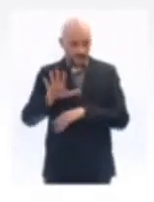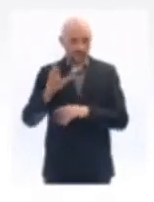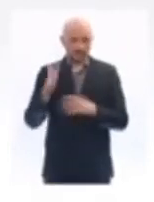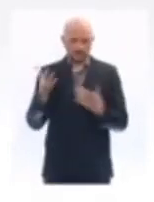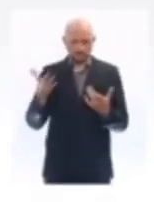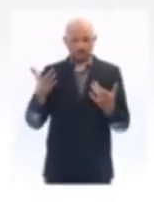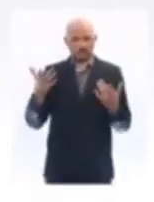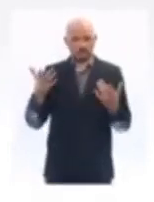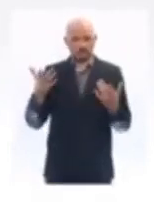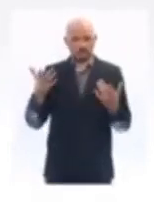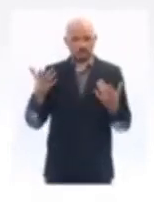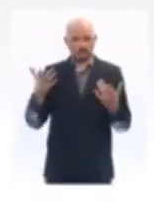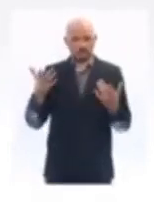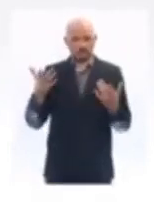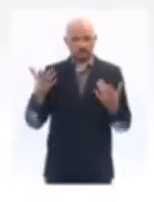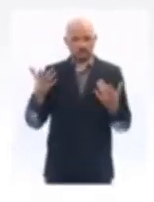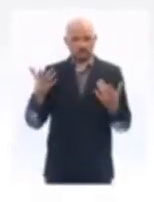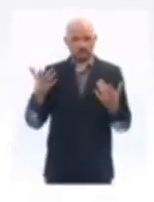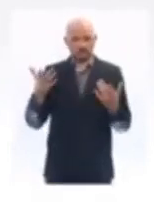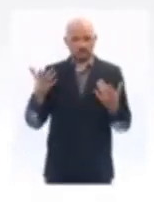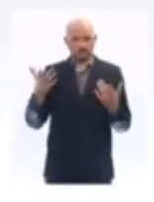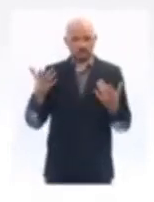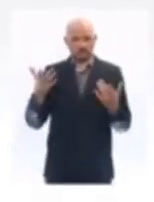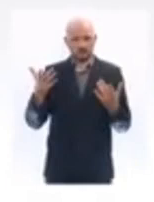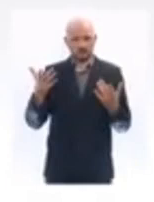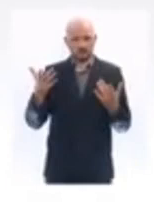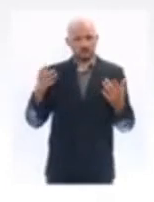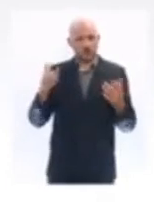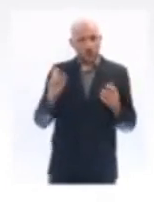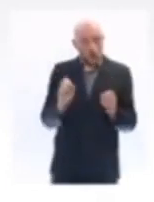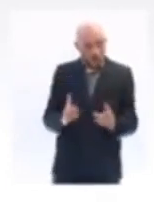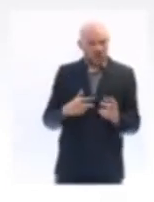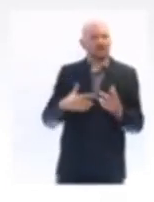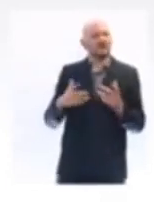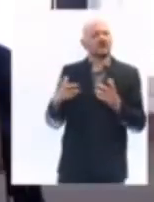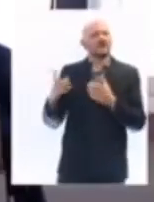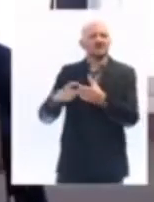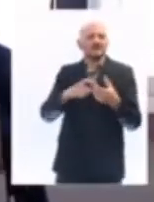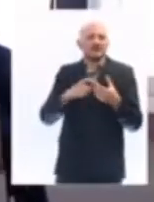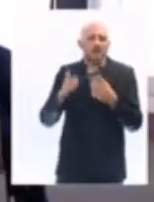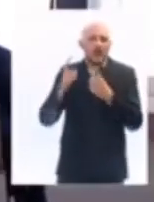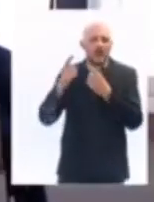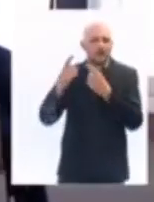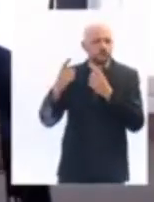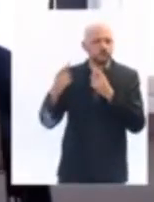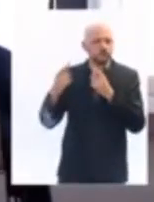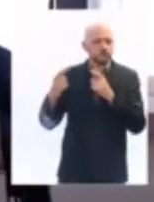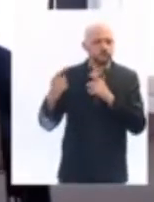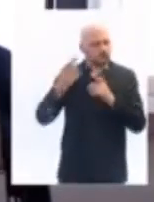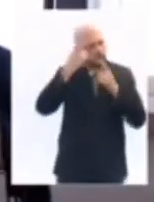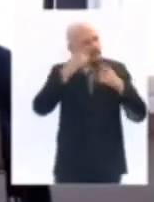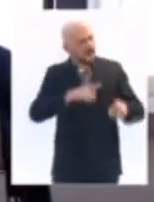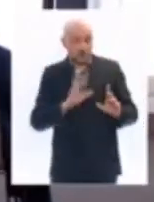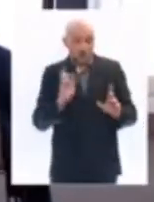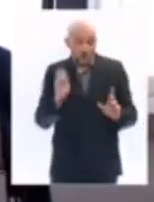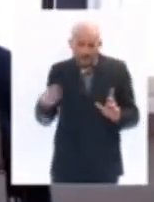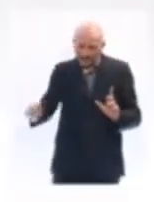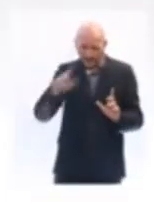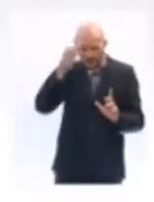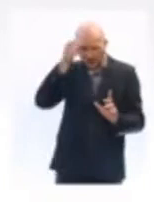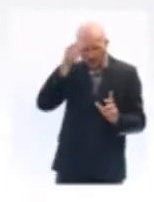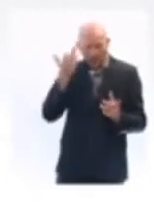du protocole numéro 2. C'est un protocole qui limite totalement le brassage. Comme vous l'avez vu aussi,